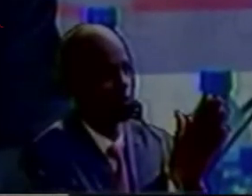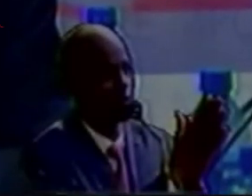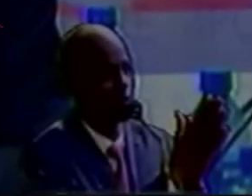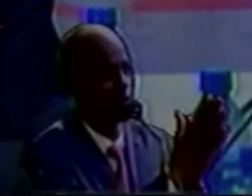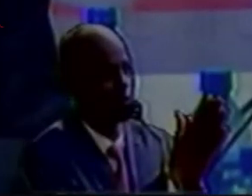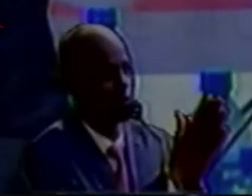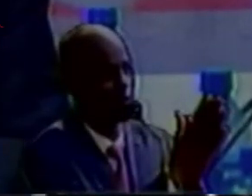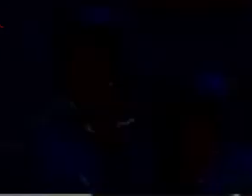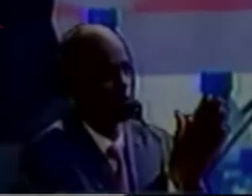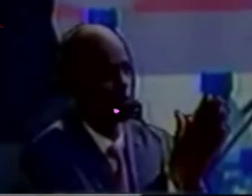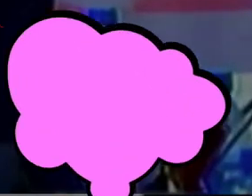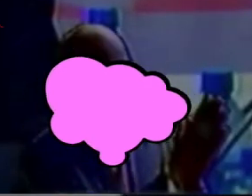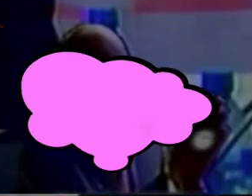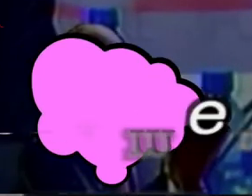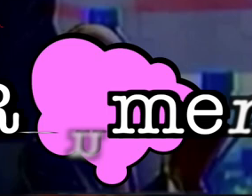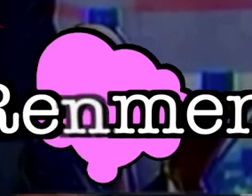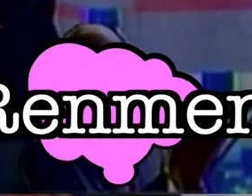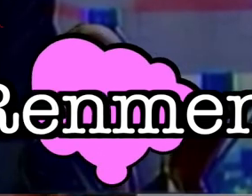À titre de rappel,